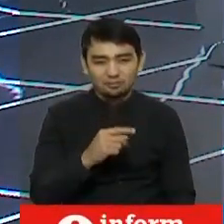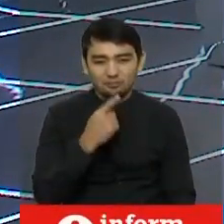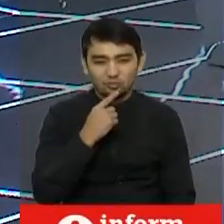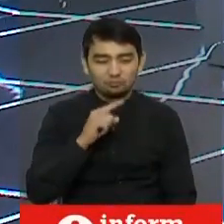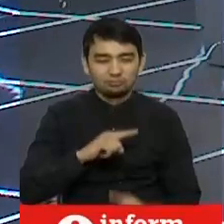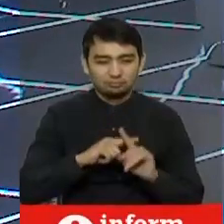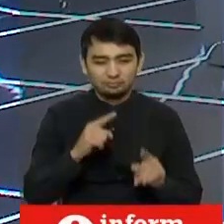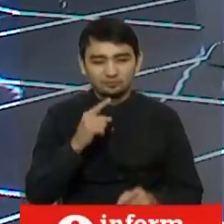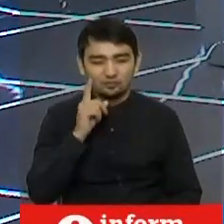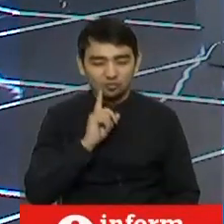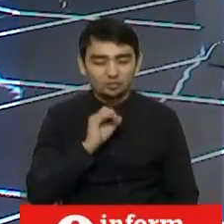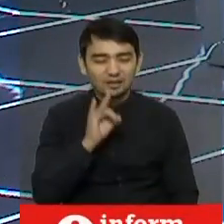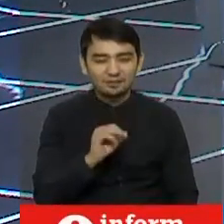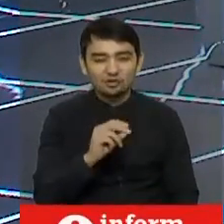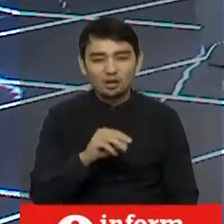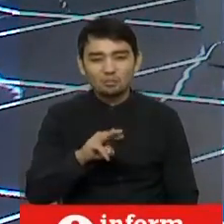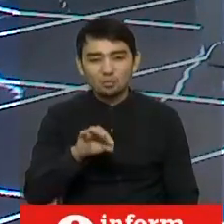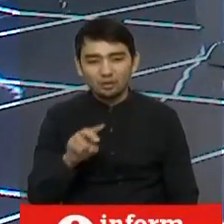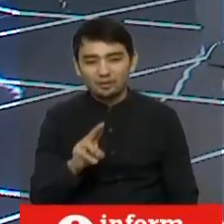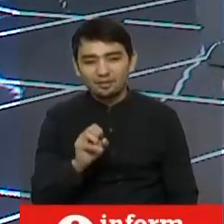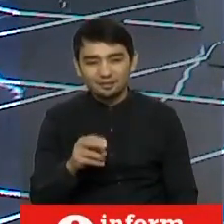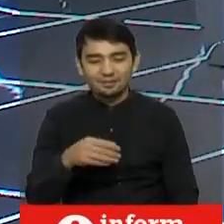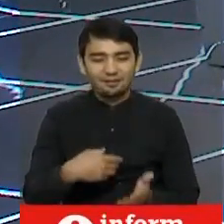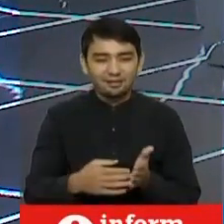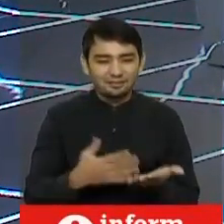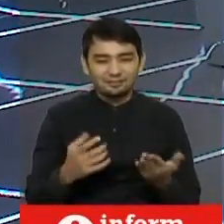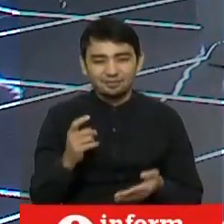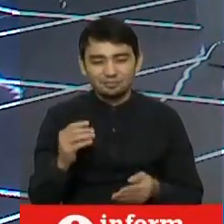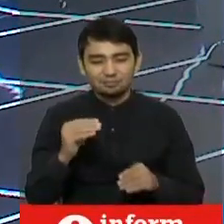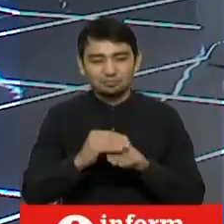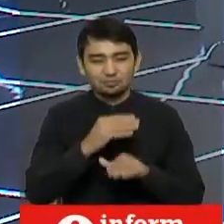жарқын дәмді. Чемпион Кения Сансетке бояғыштар мен дәмдеуіштер қосылмаған.